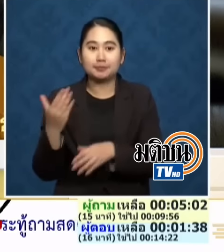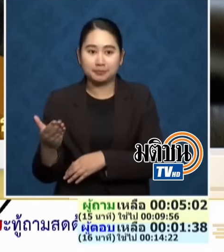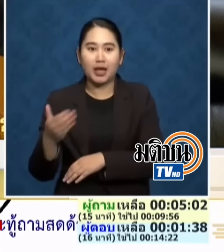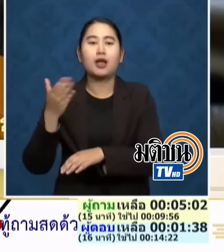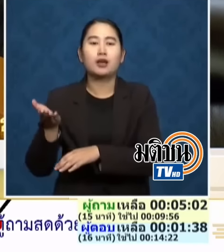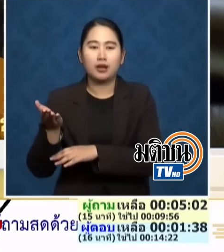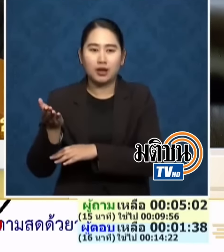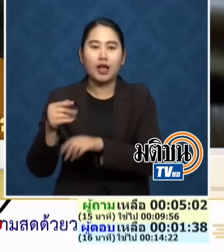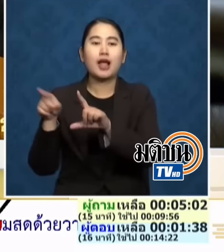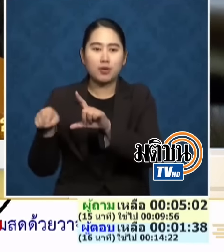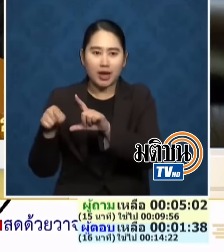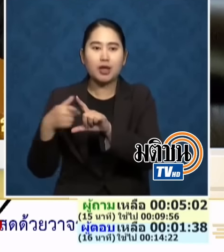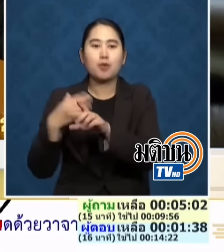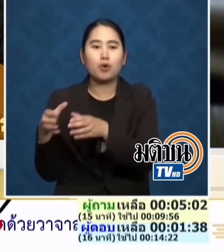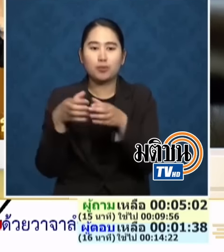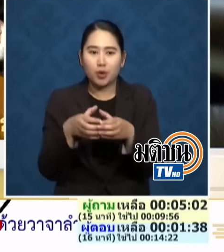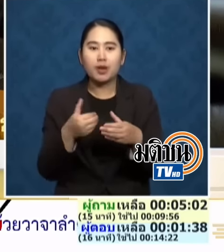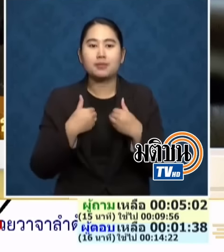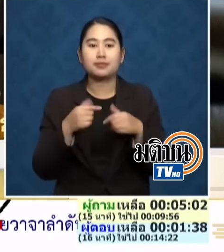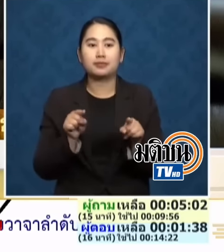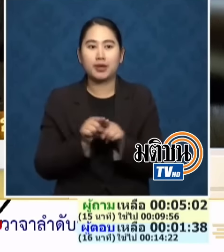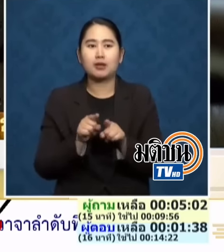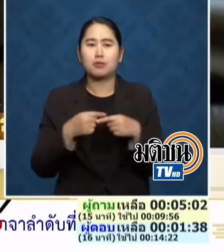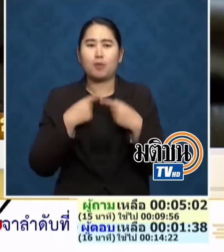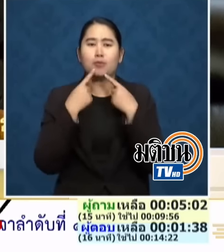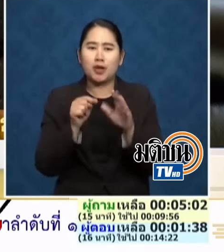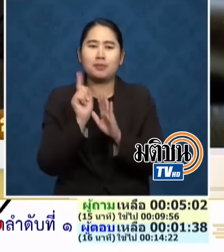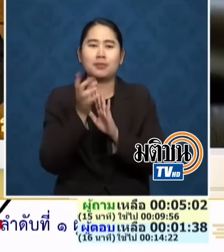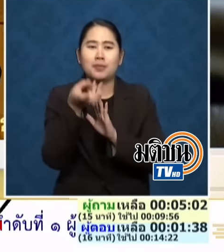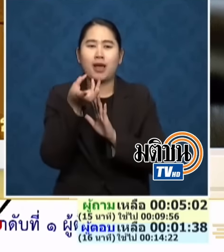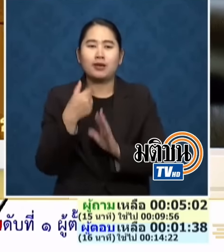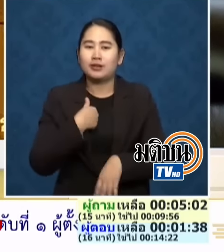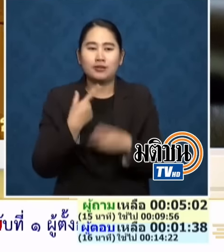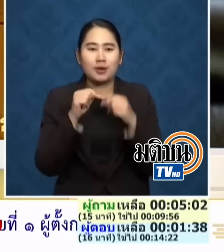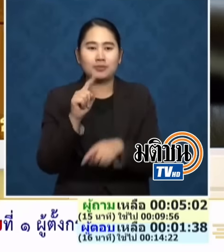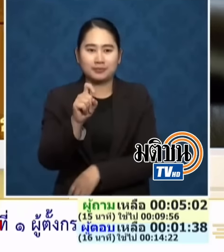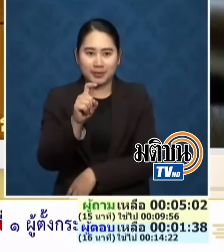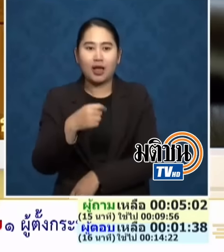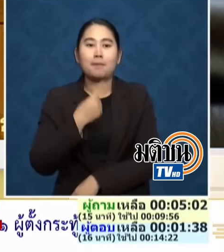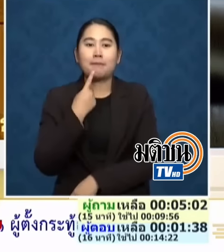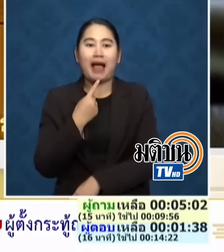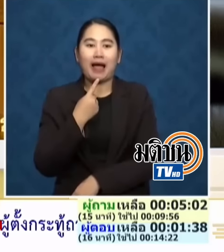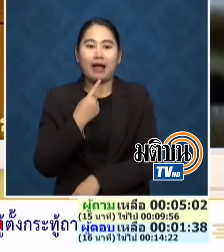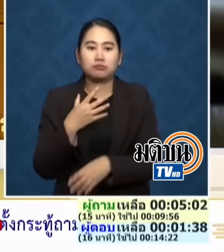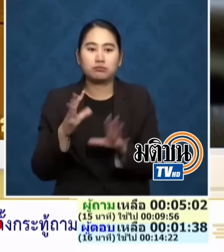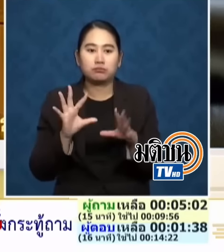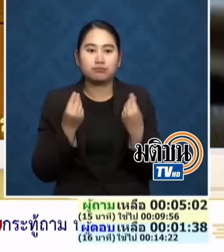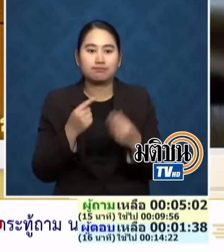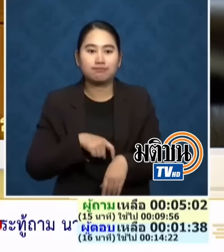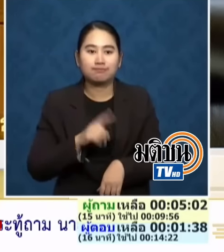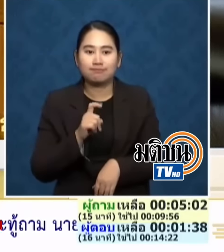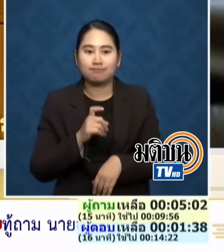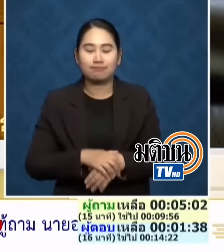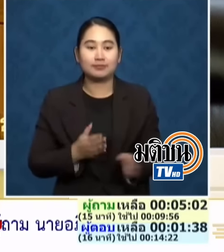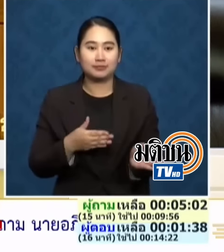ท่านหนึนะครัผมก็ลพ้ที่ อัั้นให้ผมตอบ 1 อธีผมตอบไม่ได้ไข้อ้าปากมาหมเวานะ อยาง